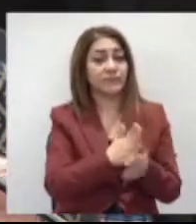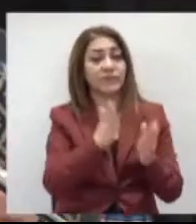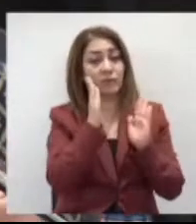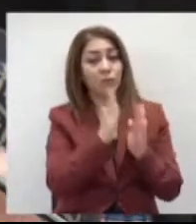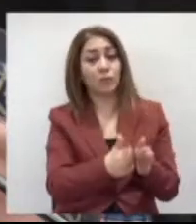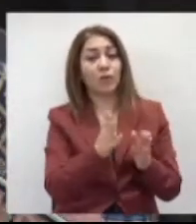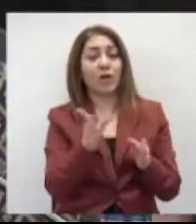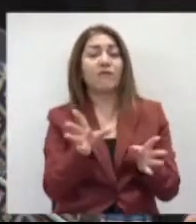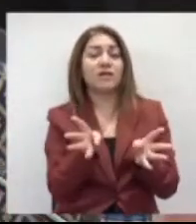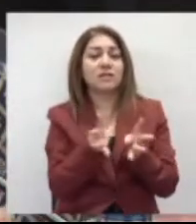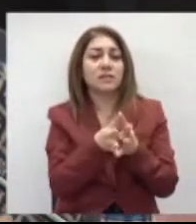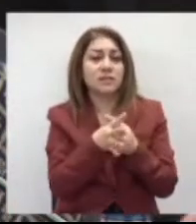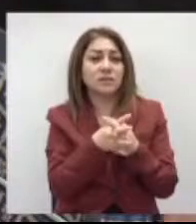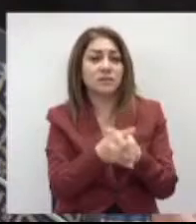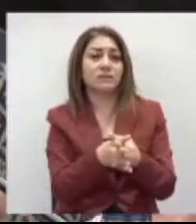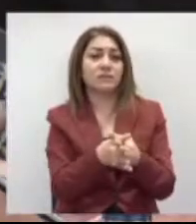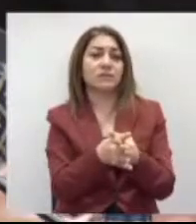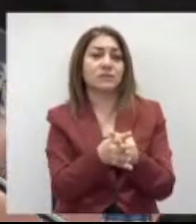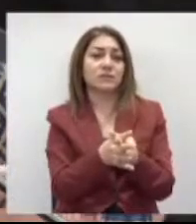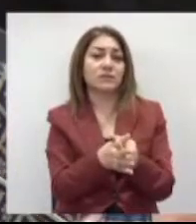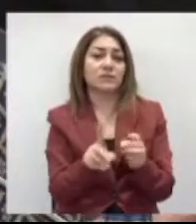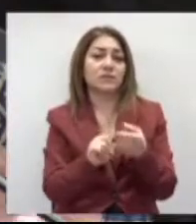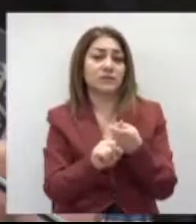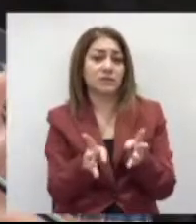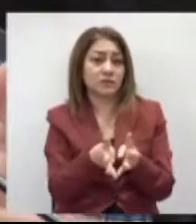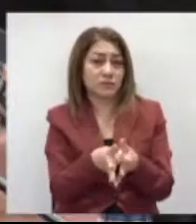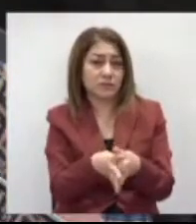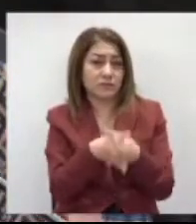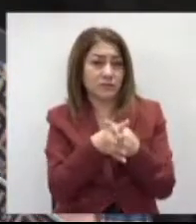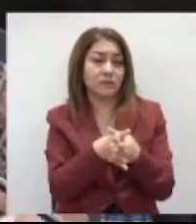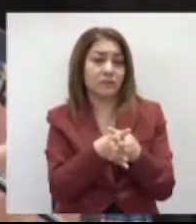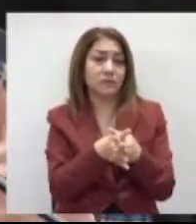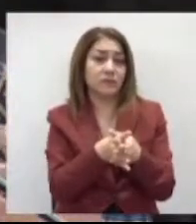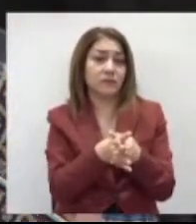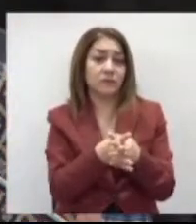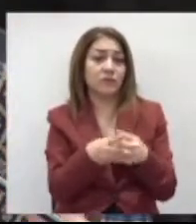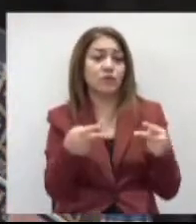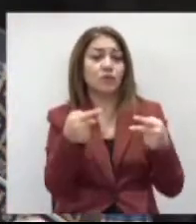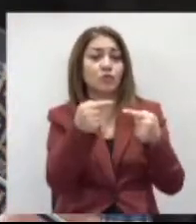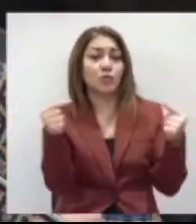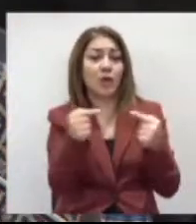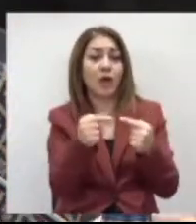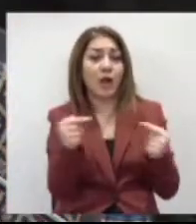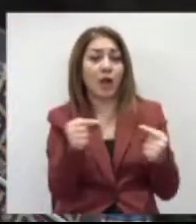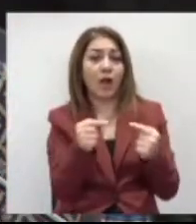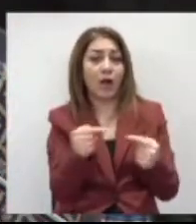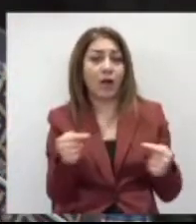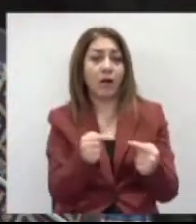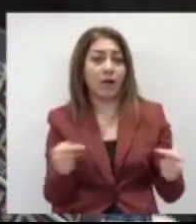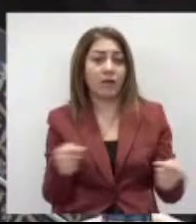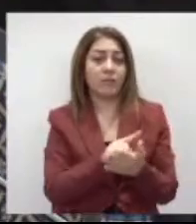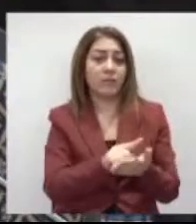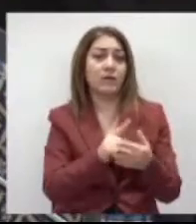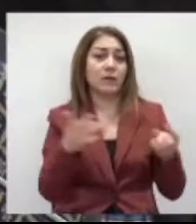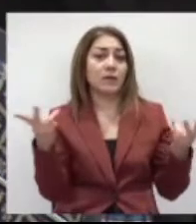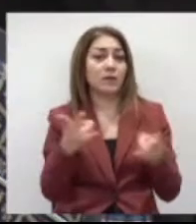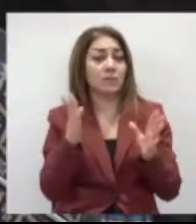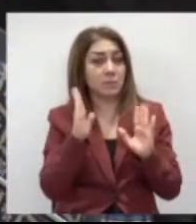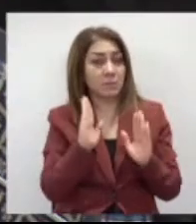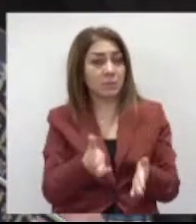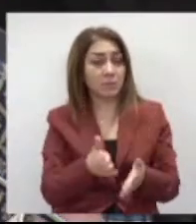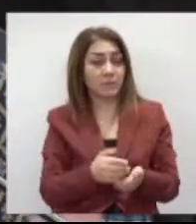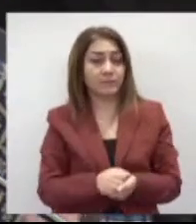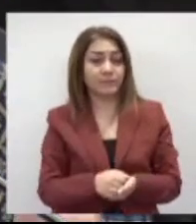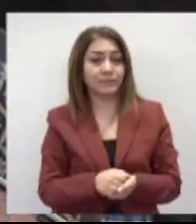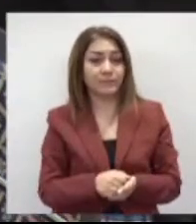ավելի այնքան են սերտաճած իրար, որոնք պիտի շատ զուգահեռ այսպես գործընթացների միջոցով այդ քննարկումները